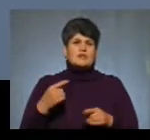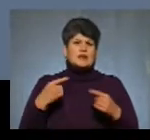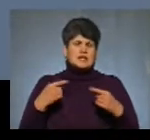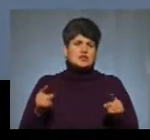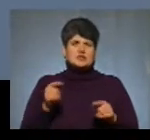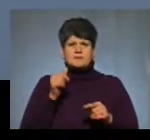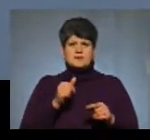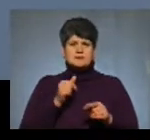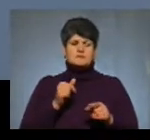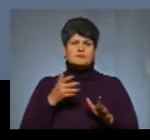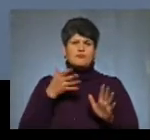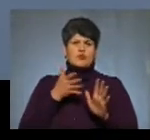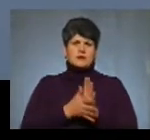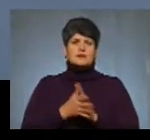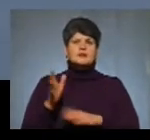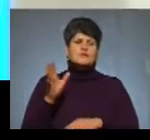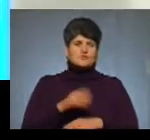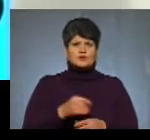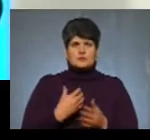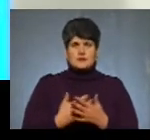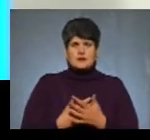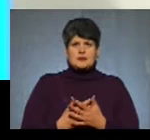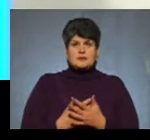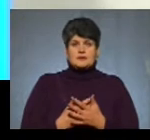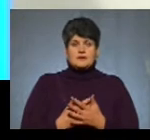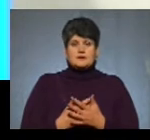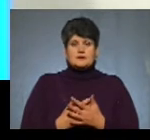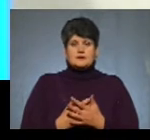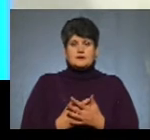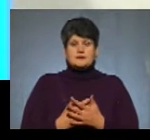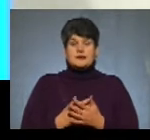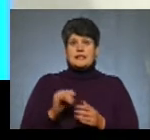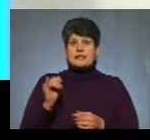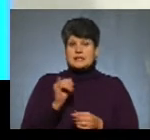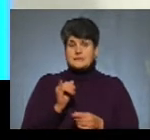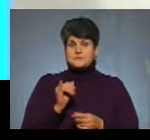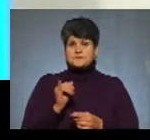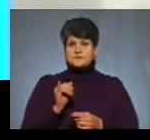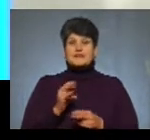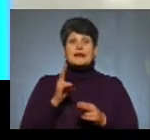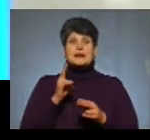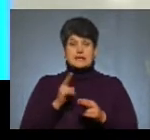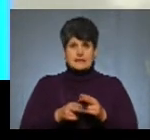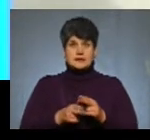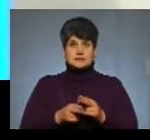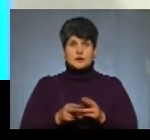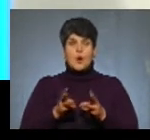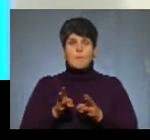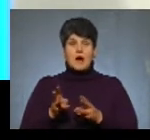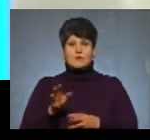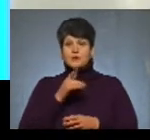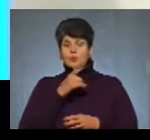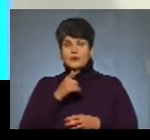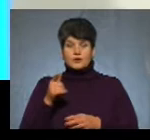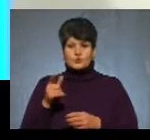інший місяць не залишилося нічого, тому що використала всю субсидію. І разом з тим, на кінець опалювального періоду,